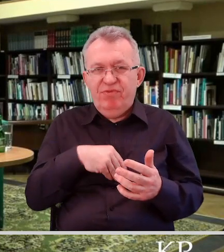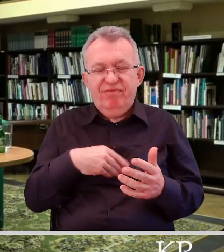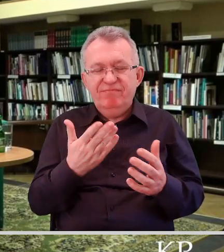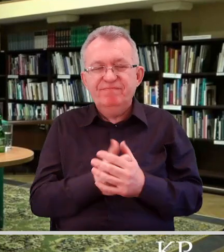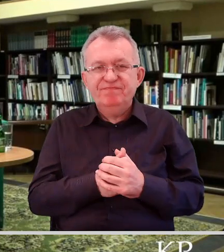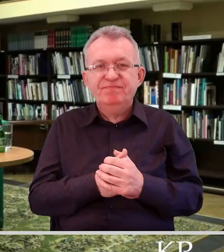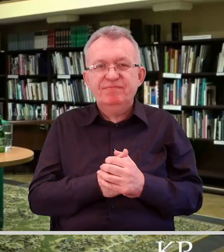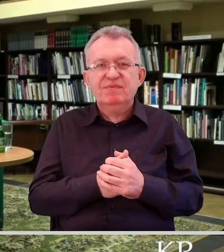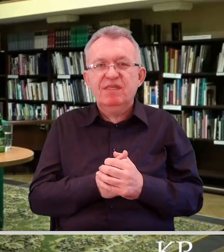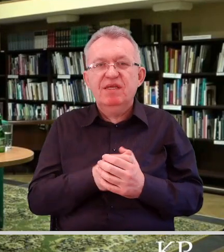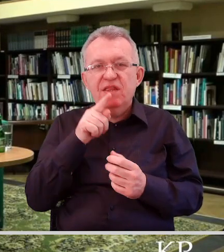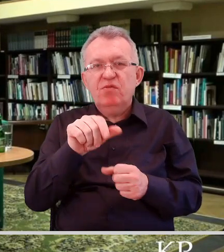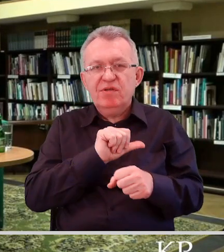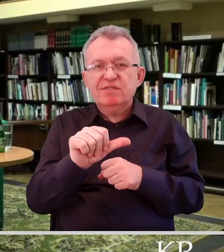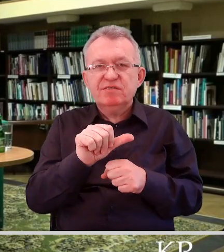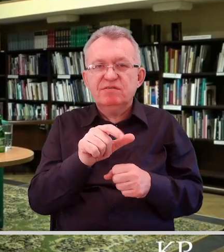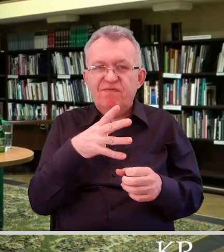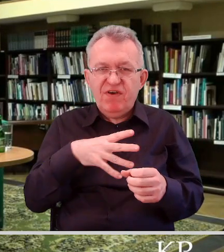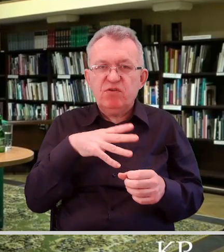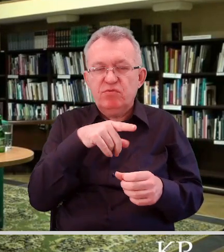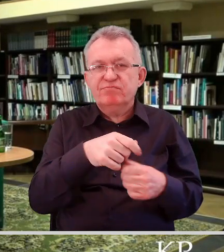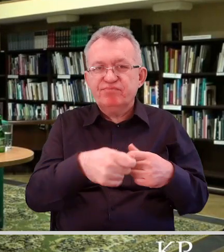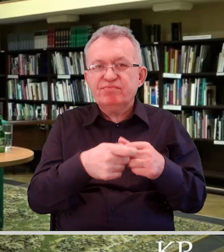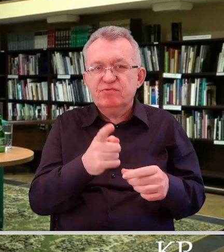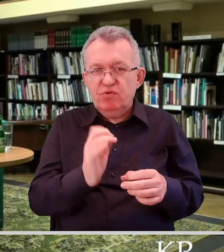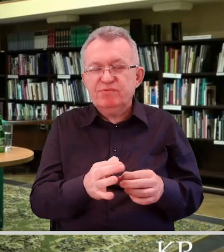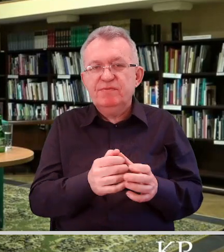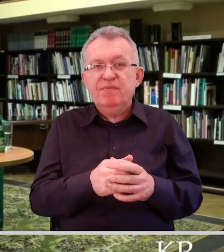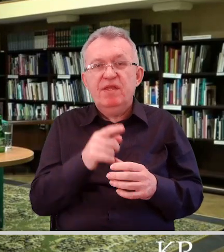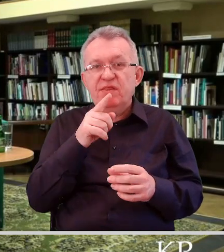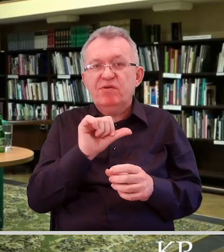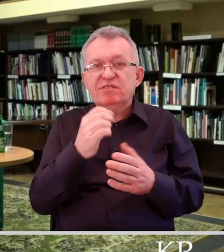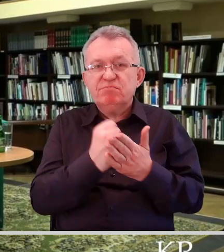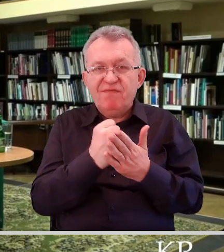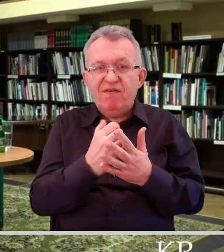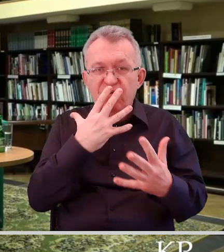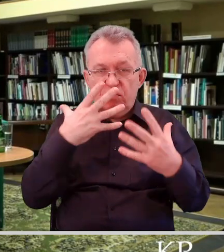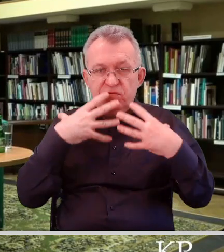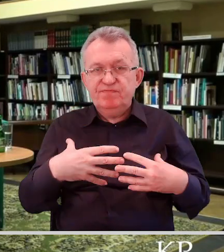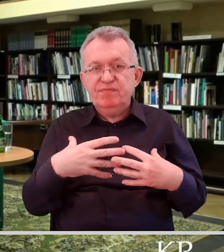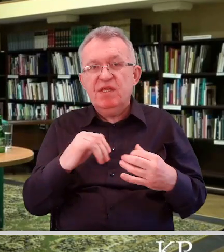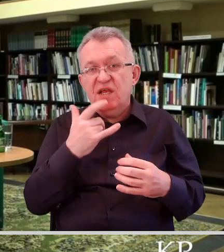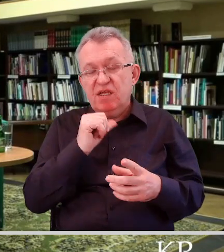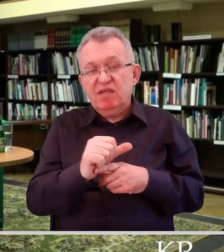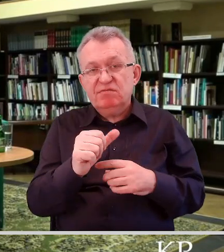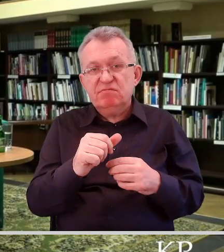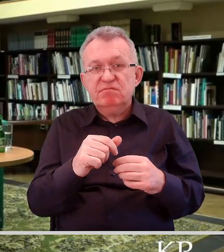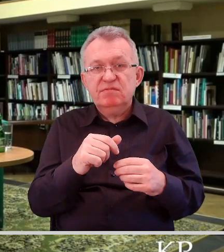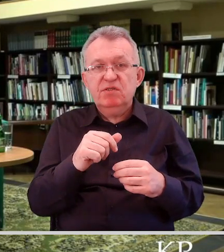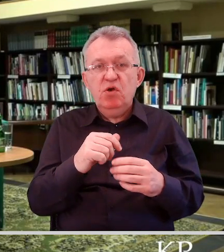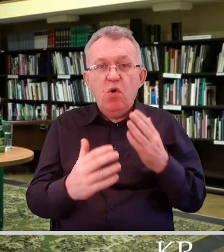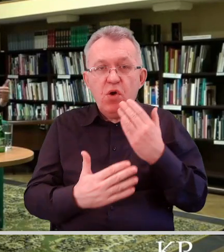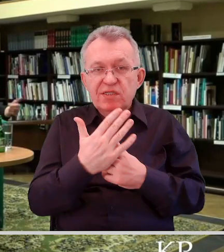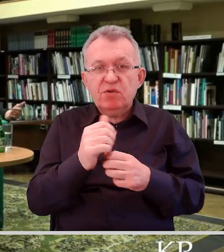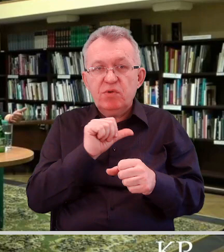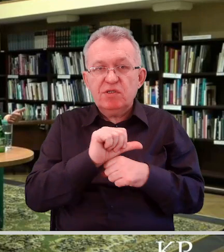No, ale właśnie no tam jest żyła złota i kolejna sprawa, no to jest ta kwestia wyglądu, która zaczęła być niezwykle frustrująca, dlatego że okazało się, że to